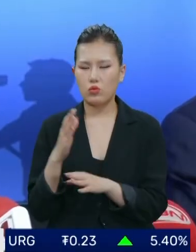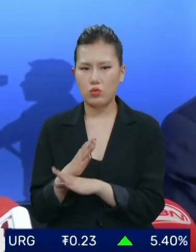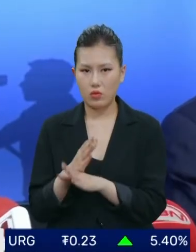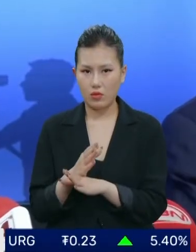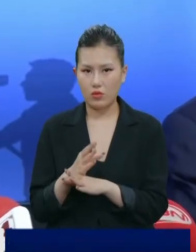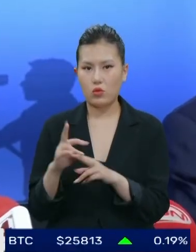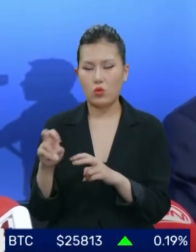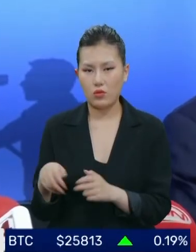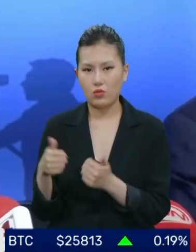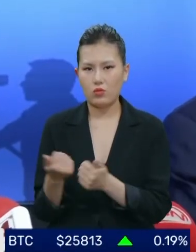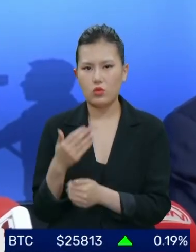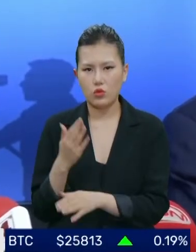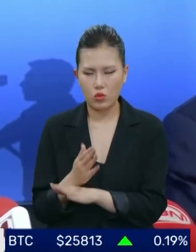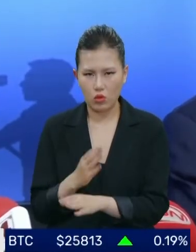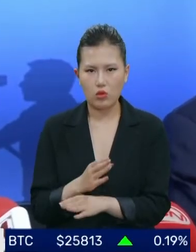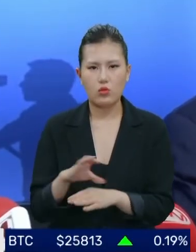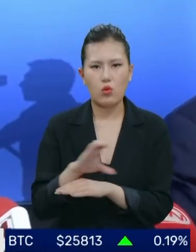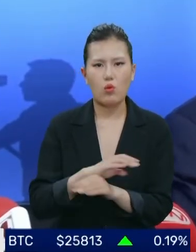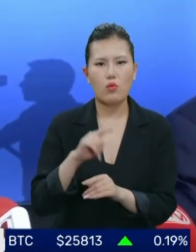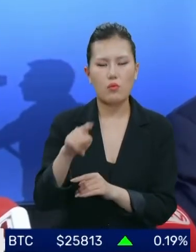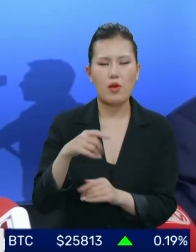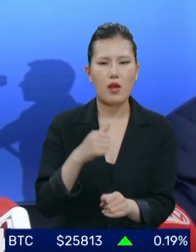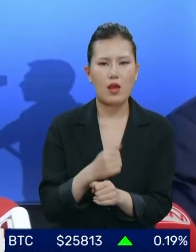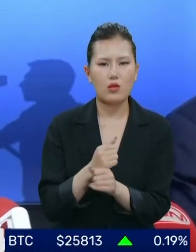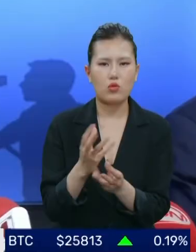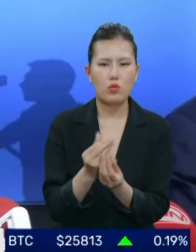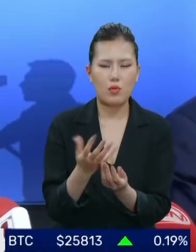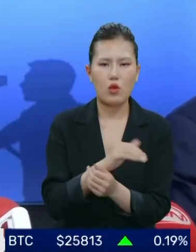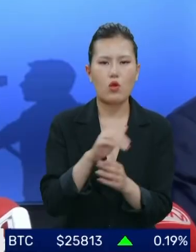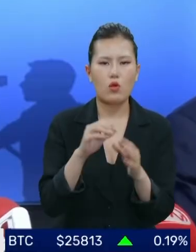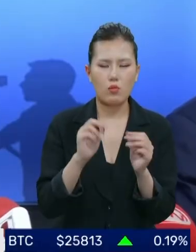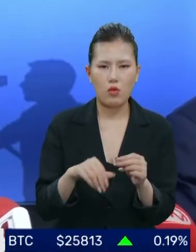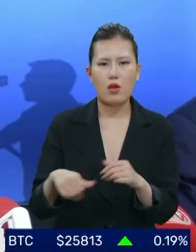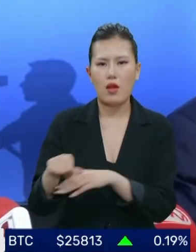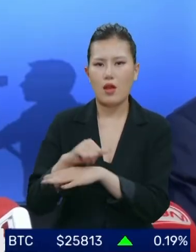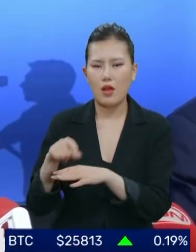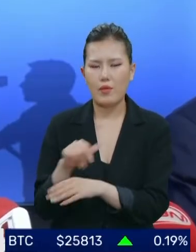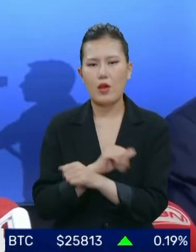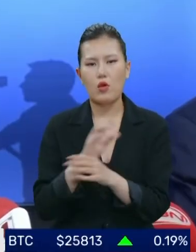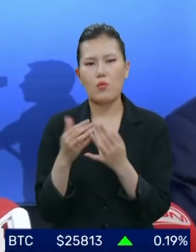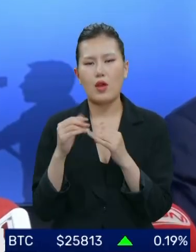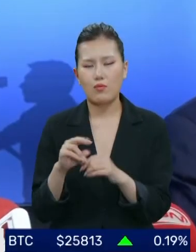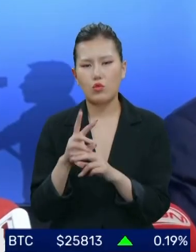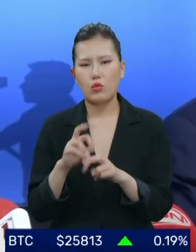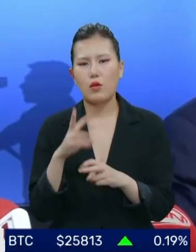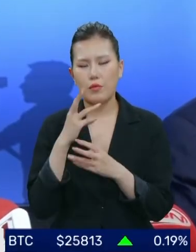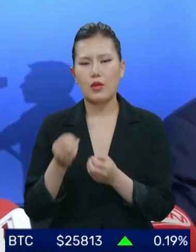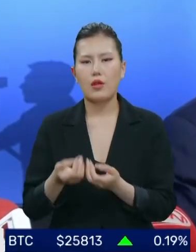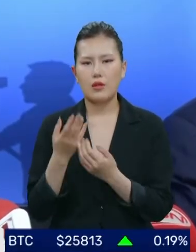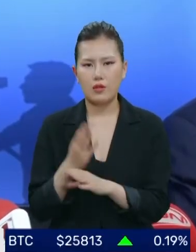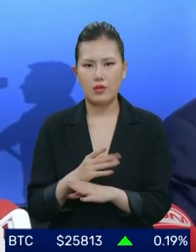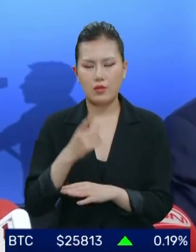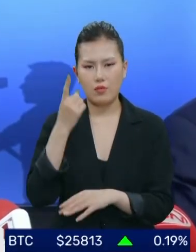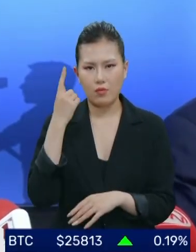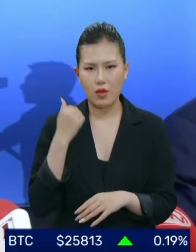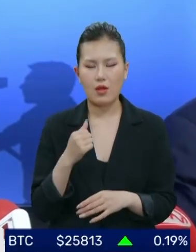суманд ийм ажлын байр, аймгийн төвд ийм ажлын байр энэ шаардлагатай байна гэдэг судалгаа гаргасан. Одоо маргааш болох одоо нэртэй ус хөтлөрөөр